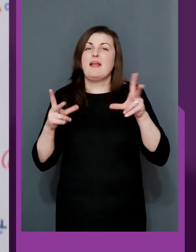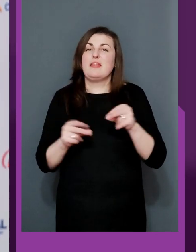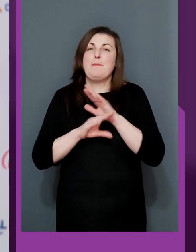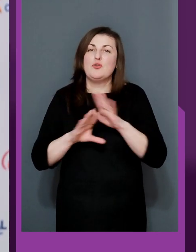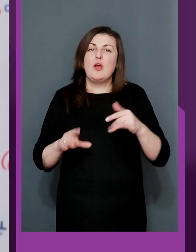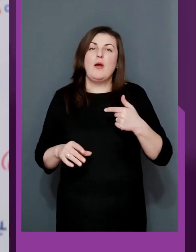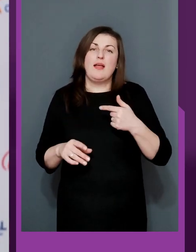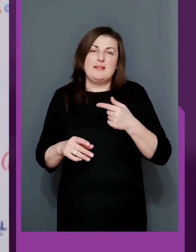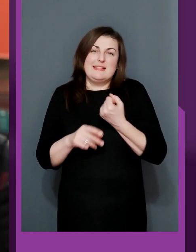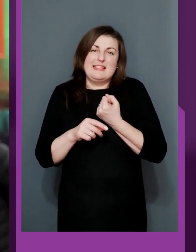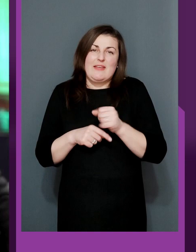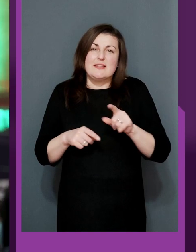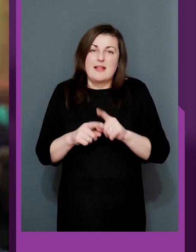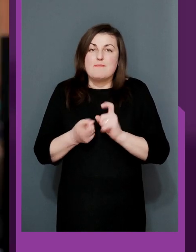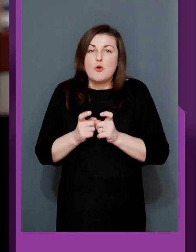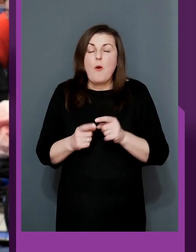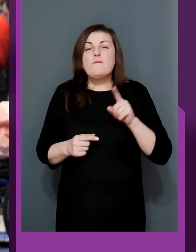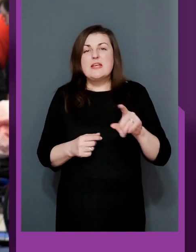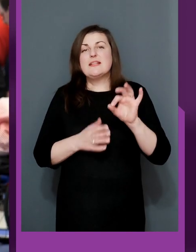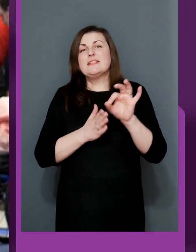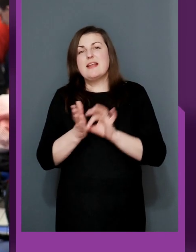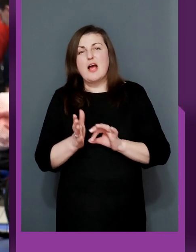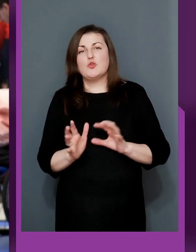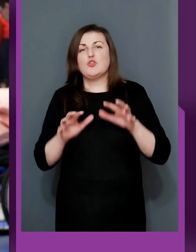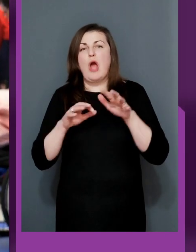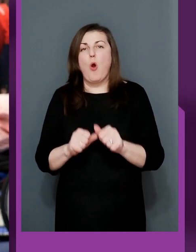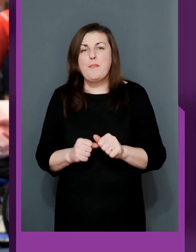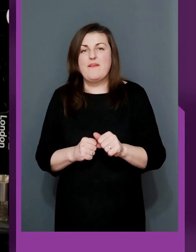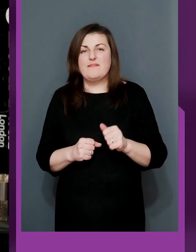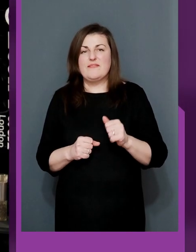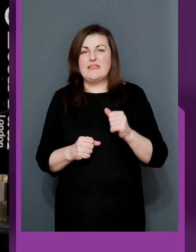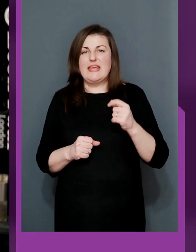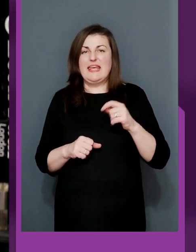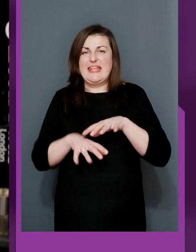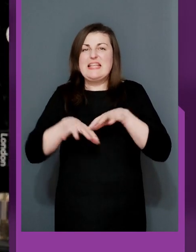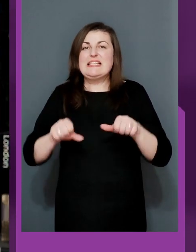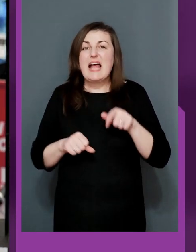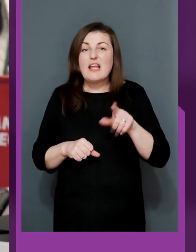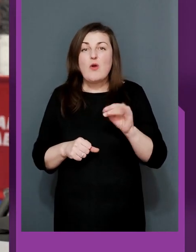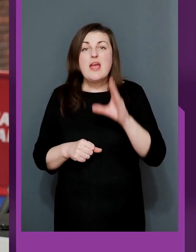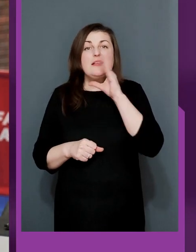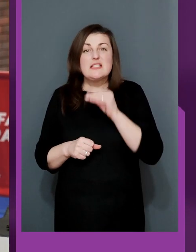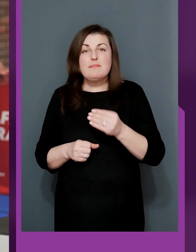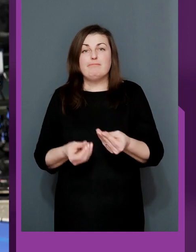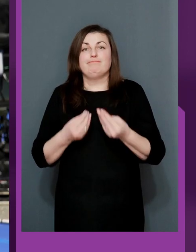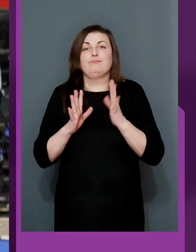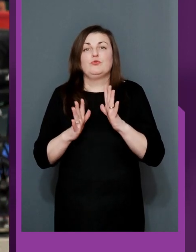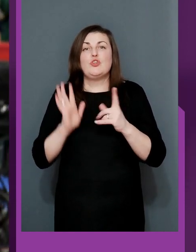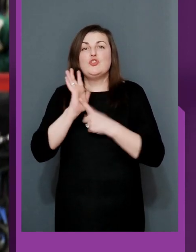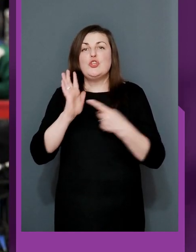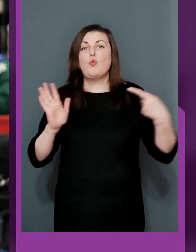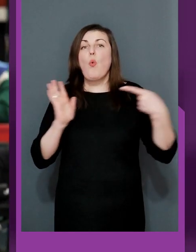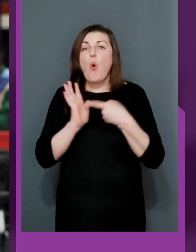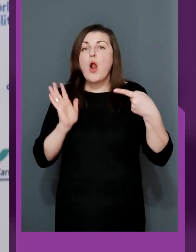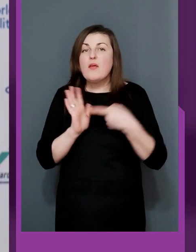не пощастило нав'язати боротьбу він зразу ж захопив ініціативу і зміг нанести Ну тільки шість